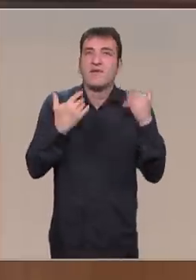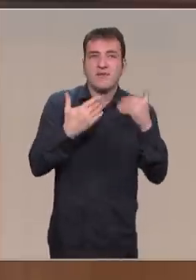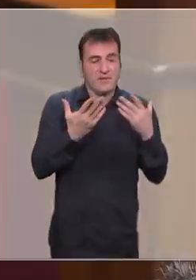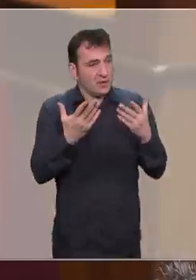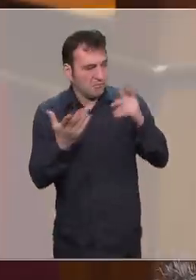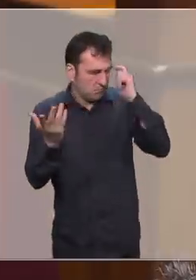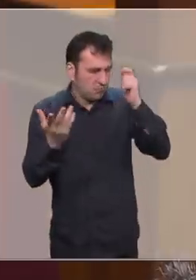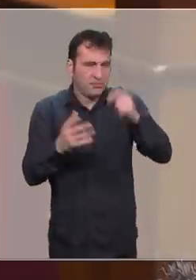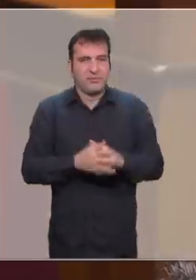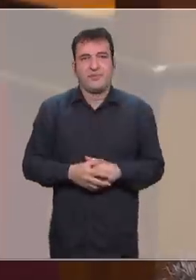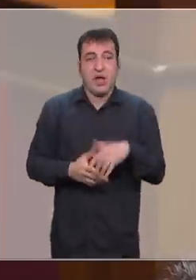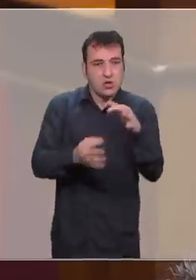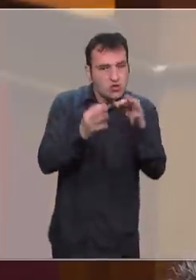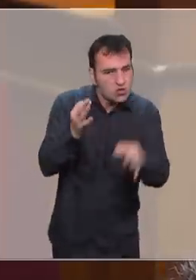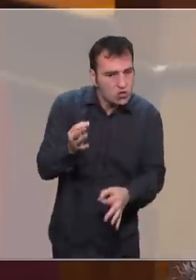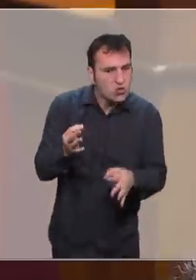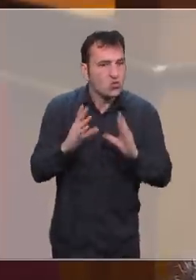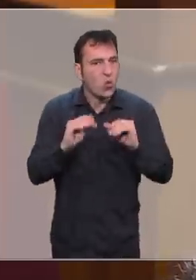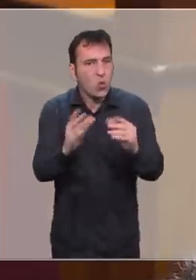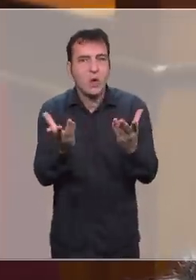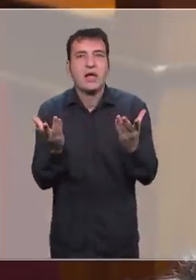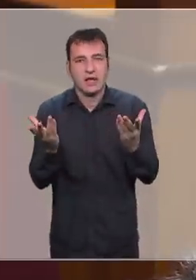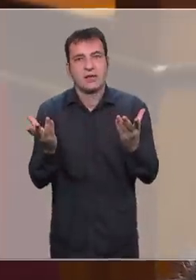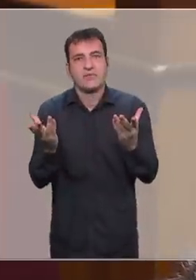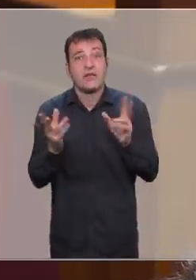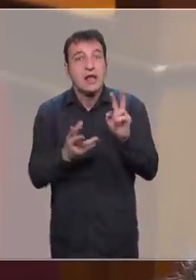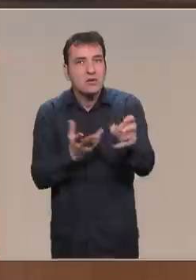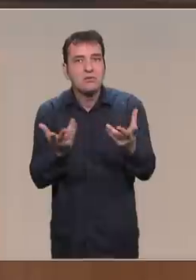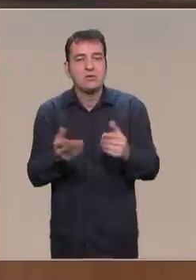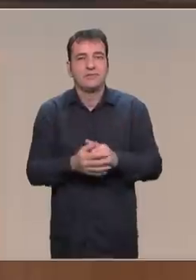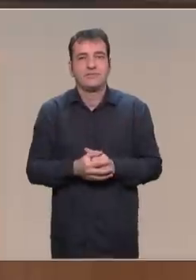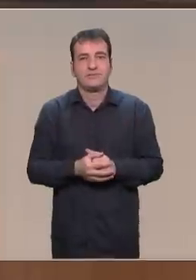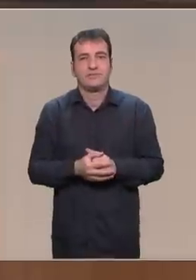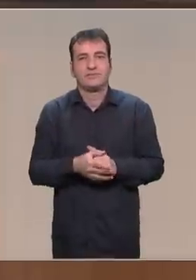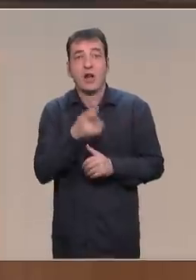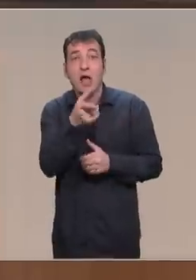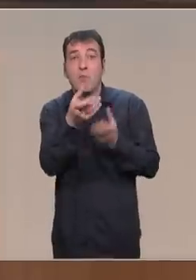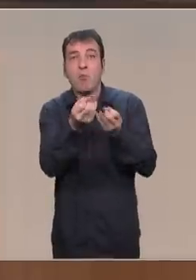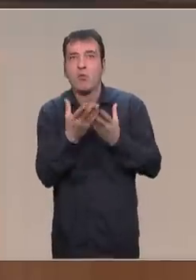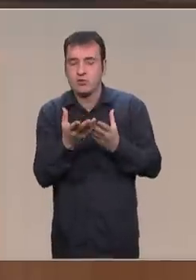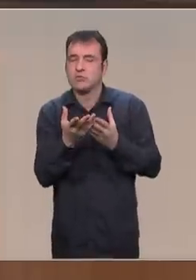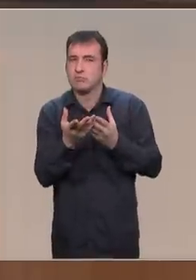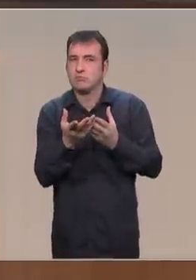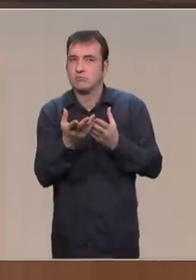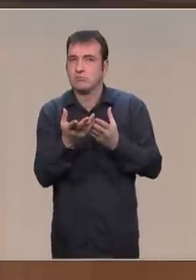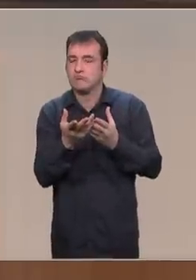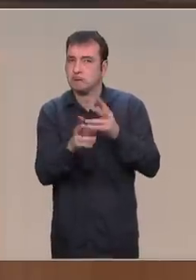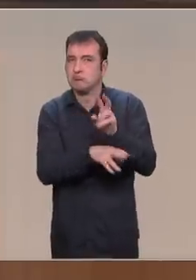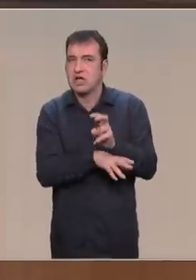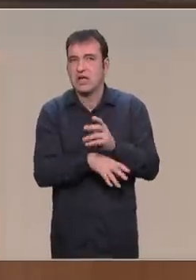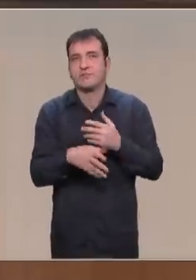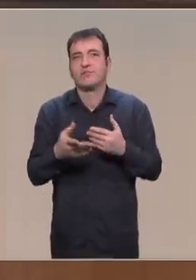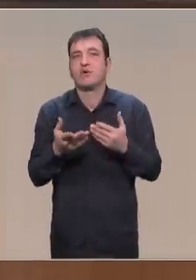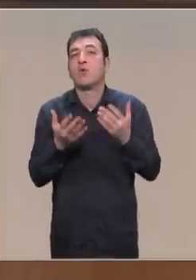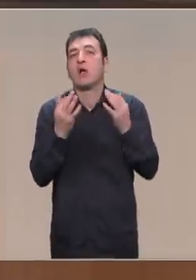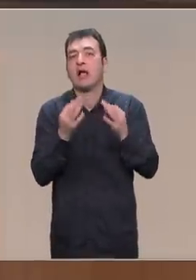concrètes, appréhendables du terrain, d'une écologie du concret. Je retiens votre suggestion de faire en sorte que, au-delà de ces questions